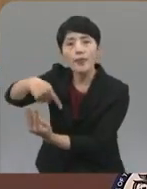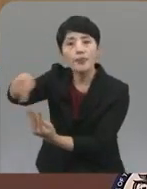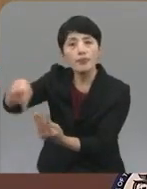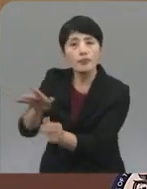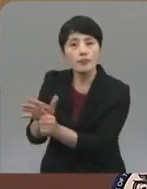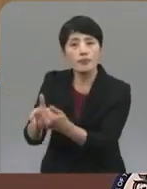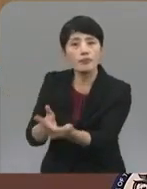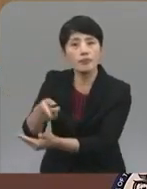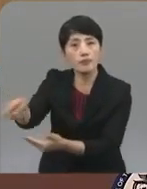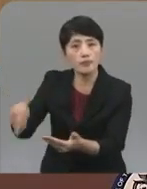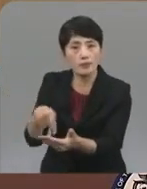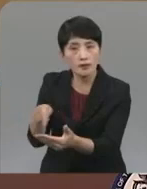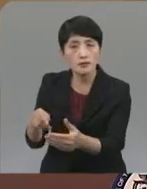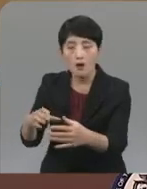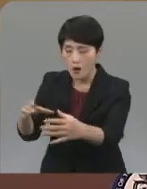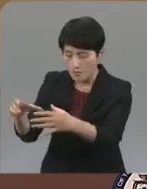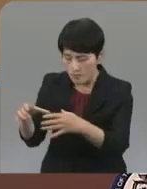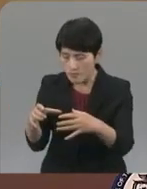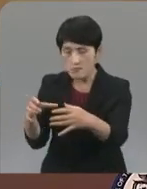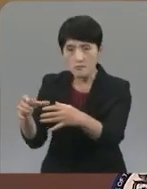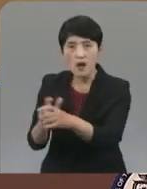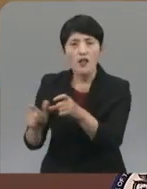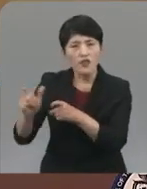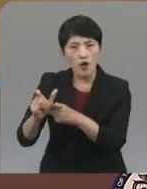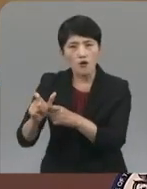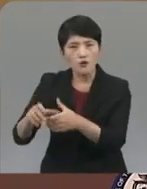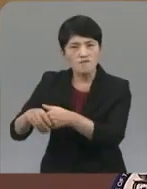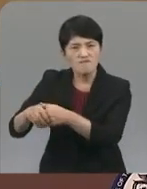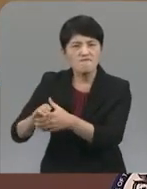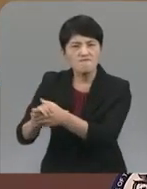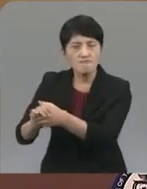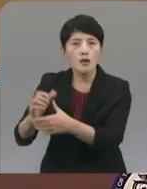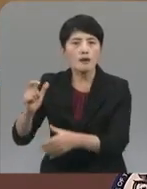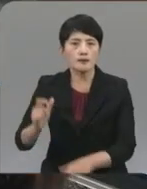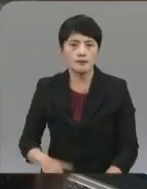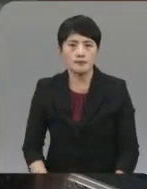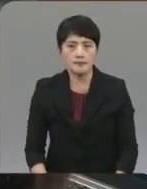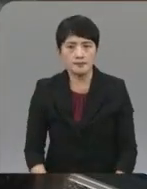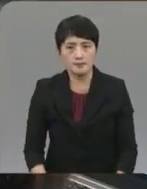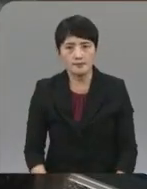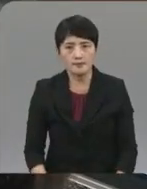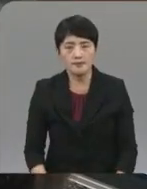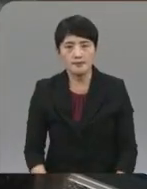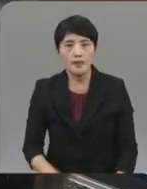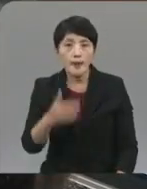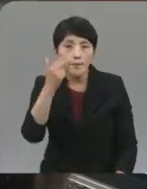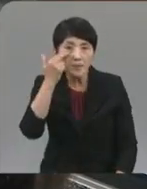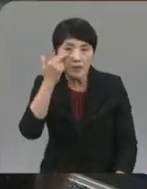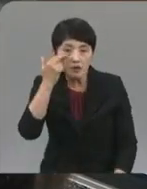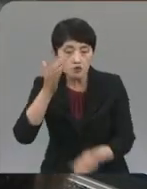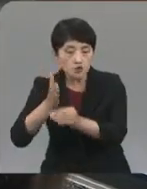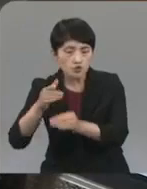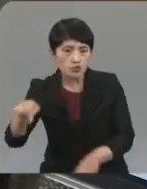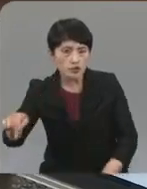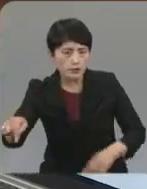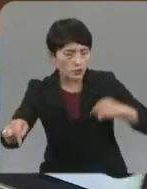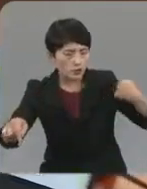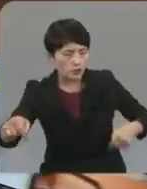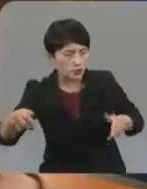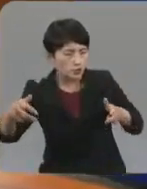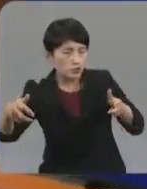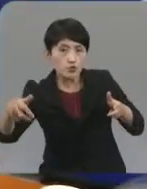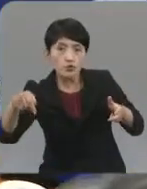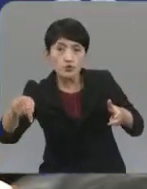и развиваться добавил юнцуй в ходе саммита достигнута договорённость немедленно консультироваться